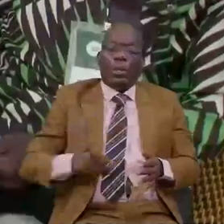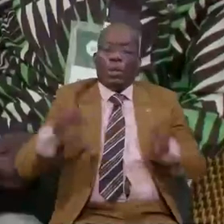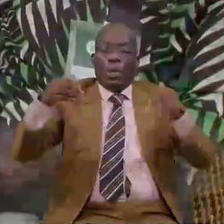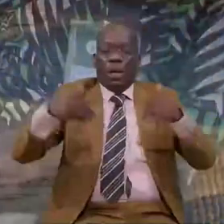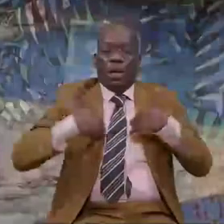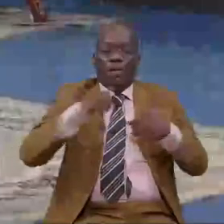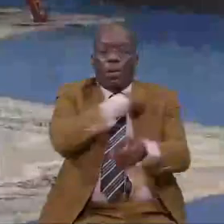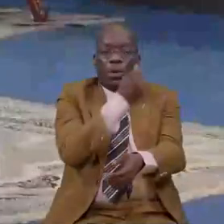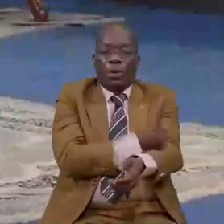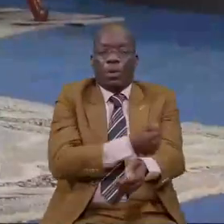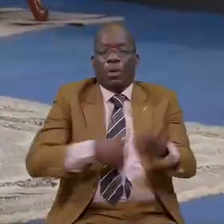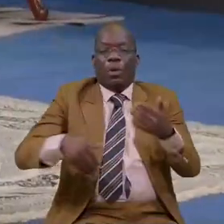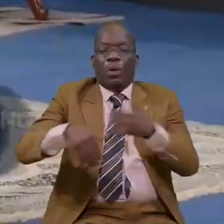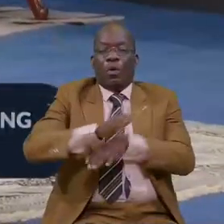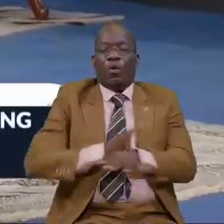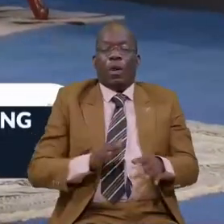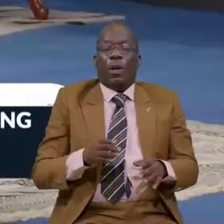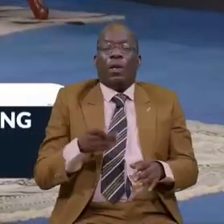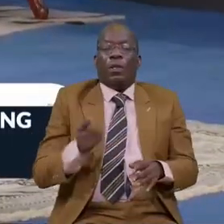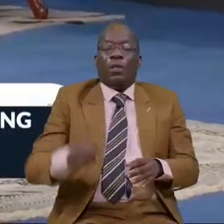le roi destiné,